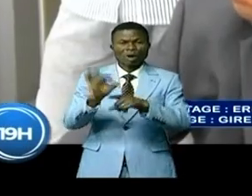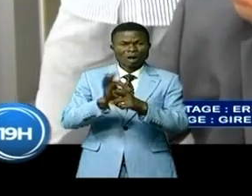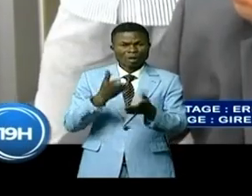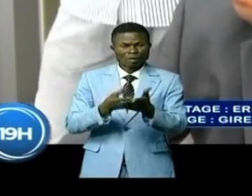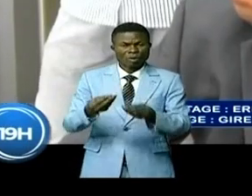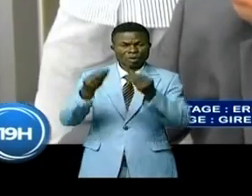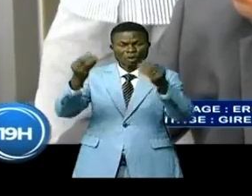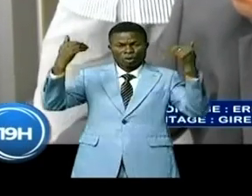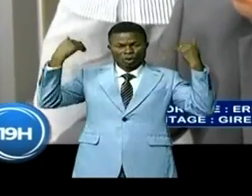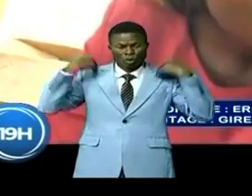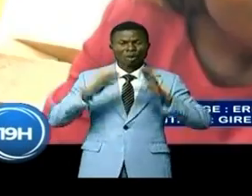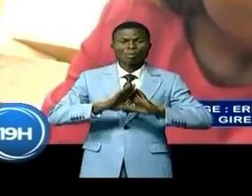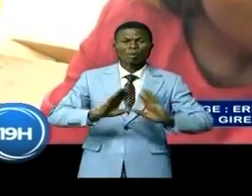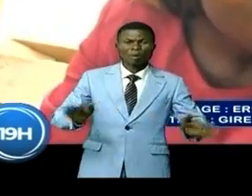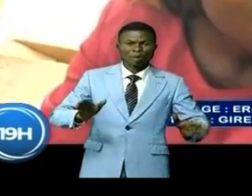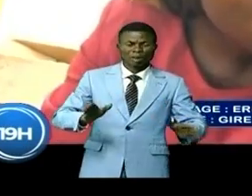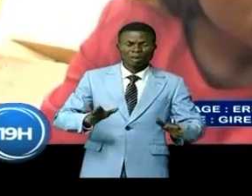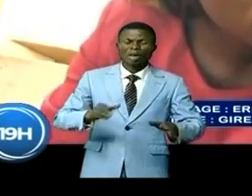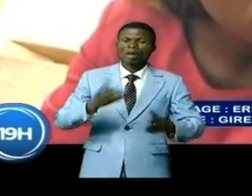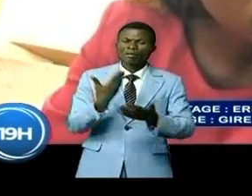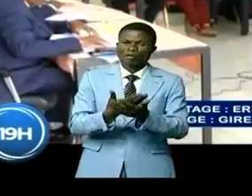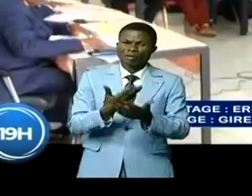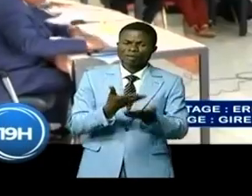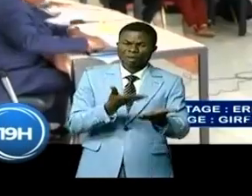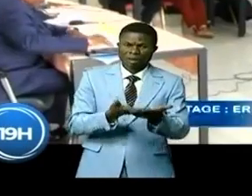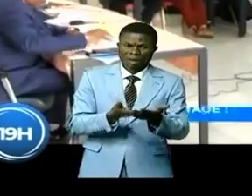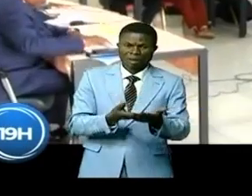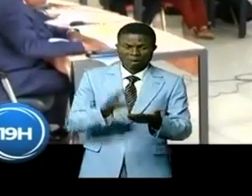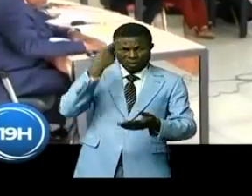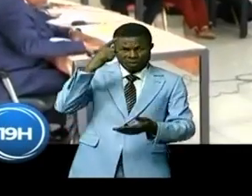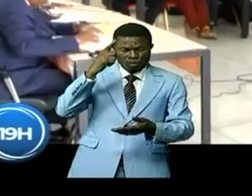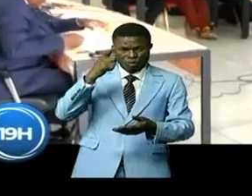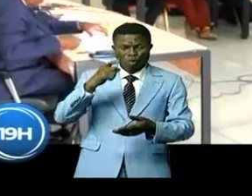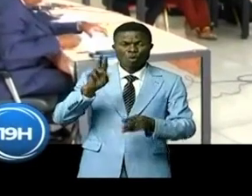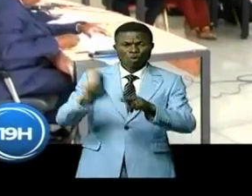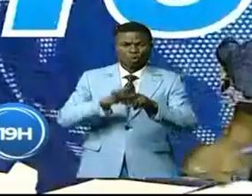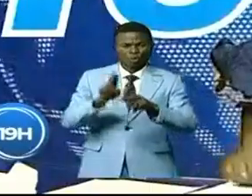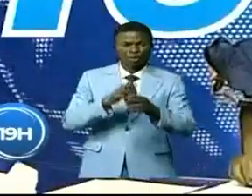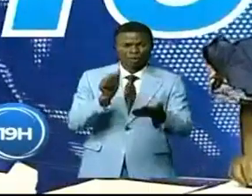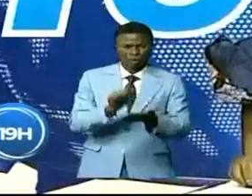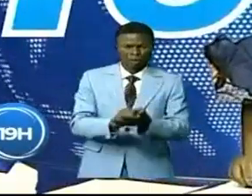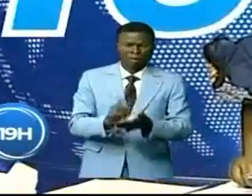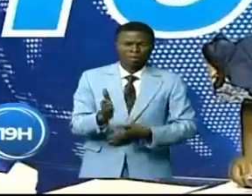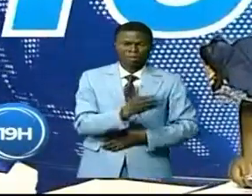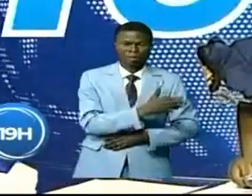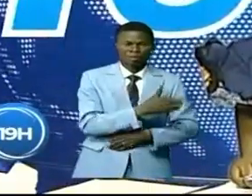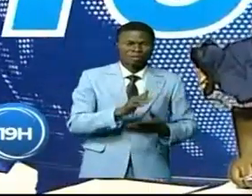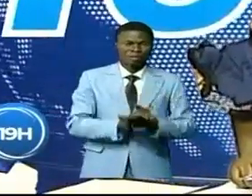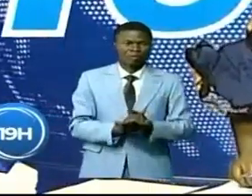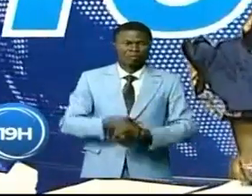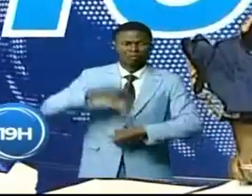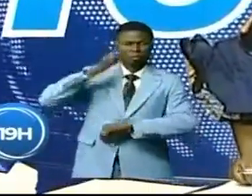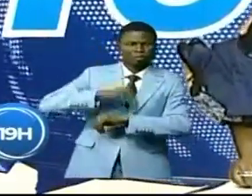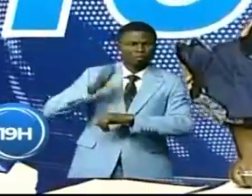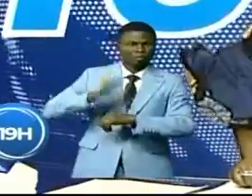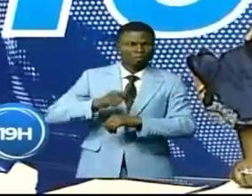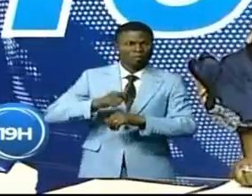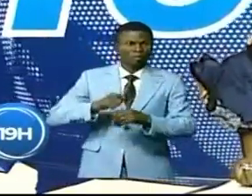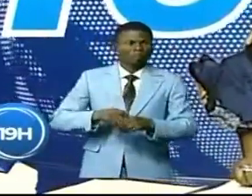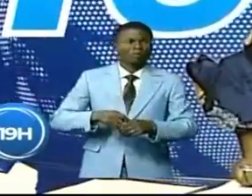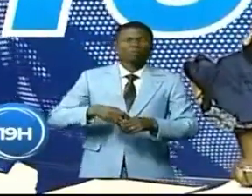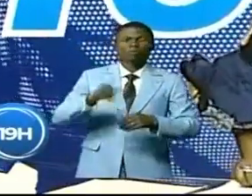aux autorités compétentes dans un bref délai pour leur mise en application. La justice pénale en